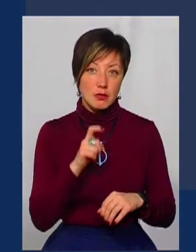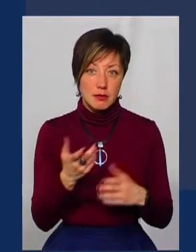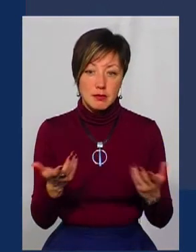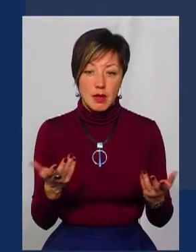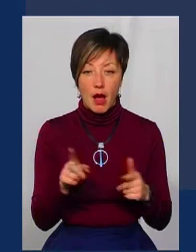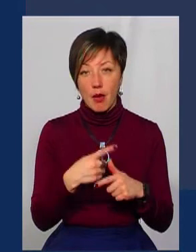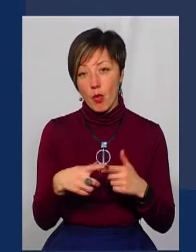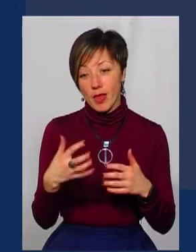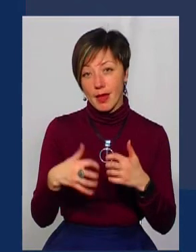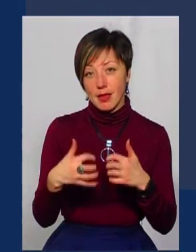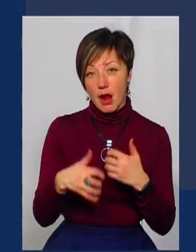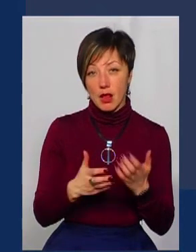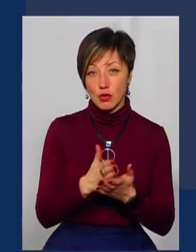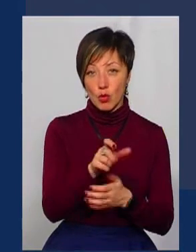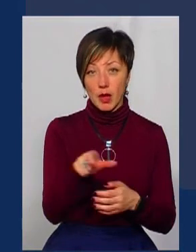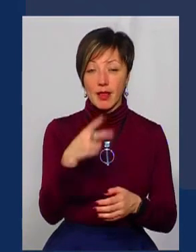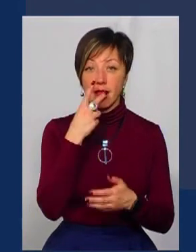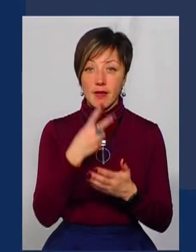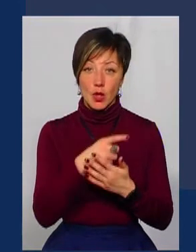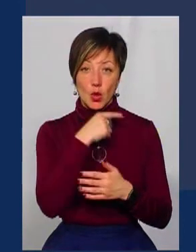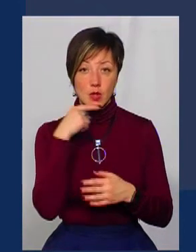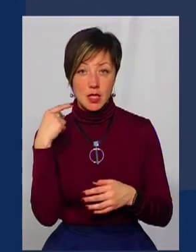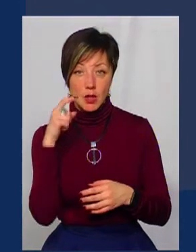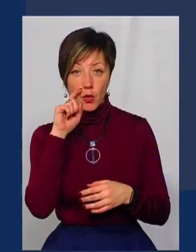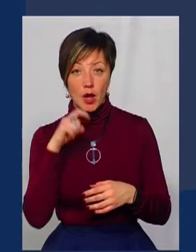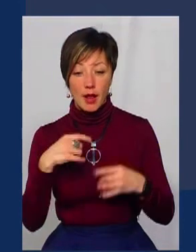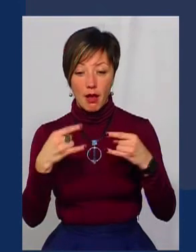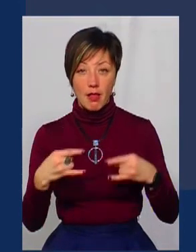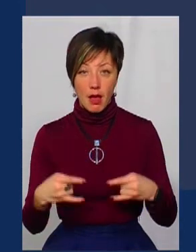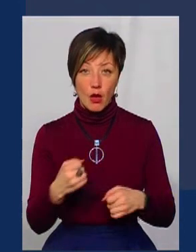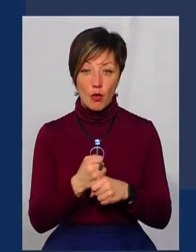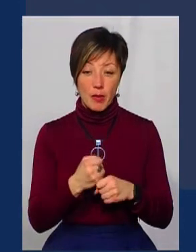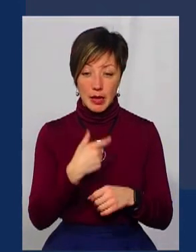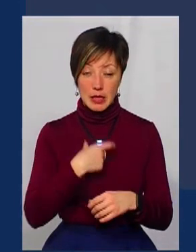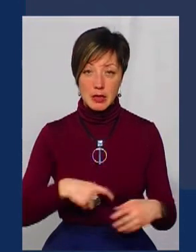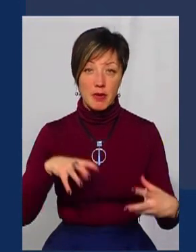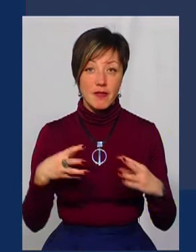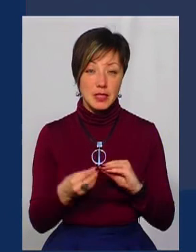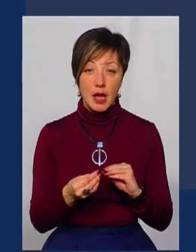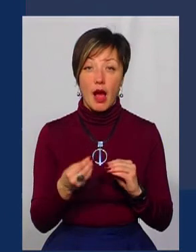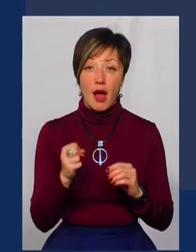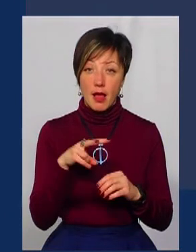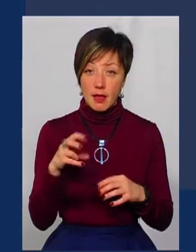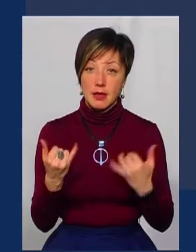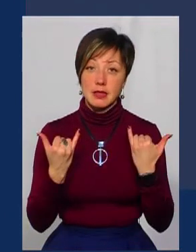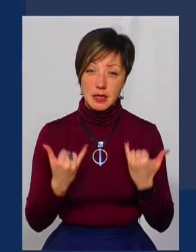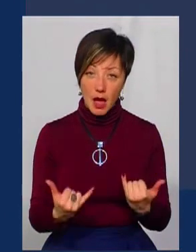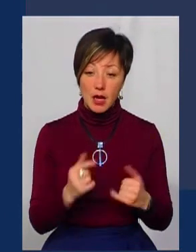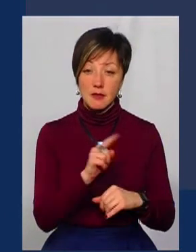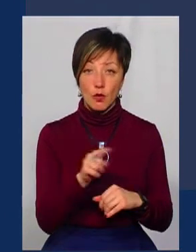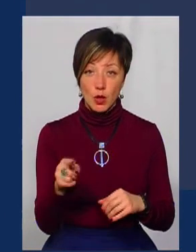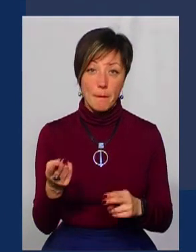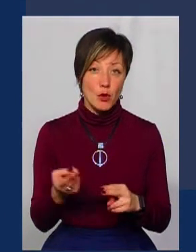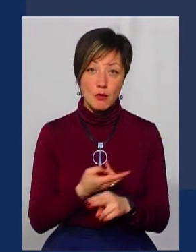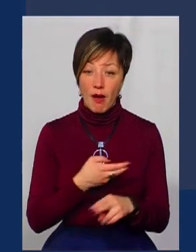нейтрально налаштовані громадяни, вони дивилися і російські канали, і українські канали, і робили для себе якісь висновки. Але разом з тим, зараз вони будуть